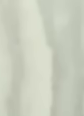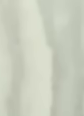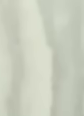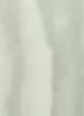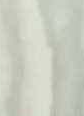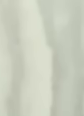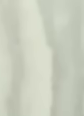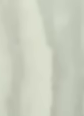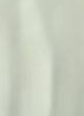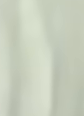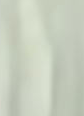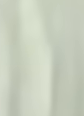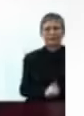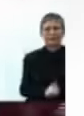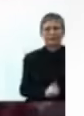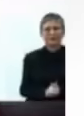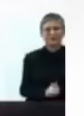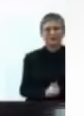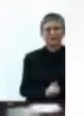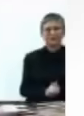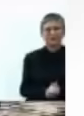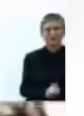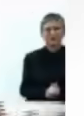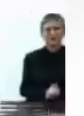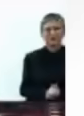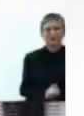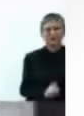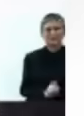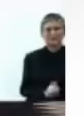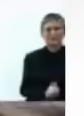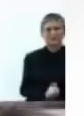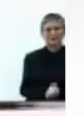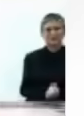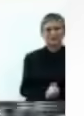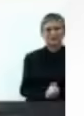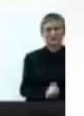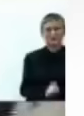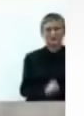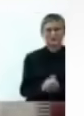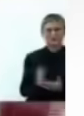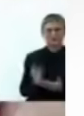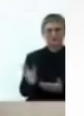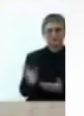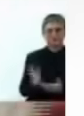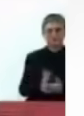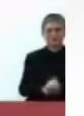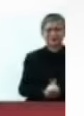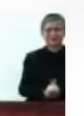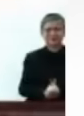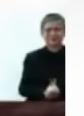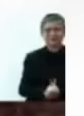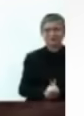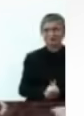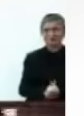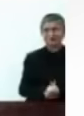itu kembali kepada Pak Gibran gitu. Tapi kalau saya pribadi berpendapat kan urusan kabinet atau pemerintahan itu